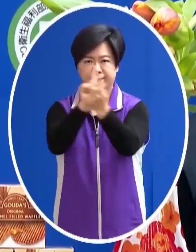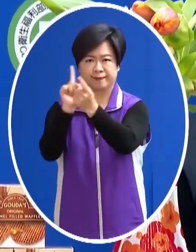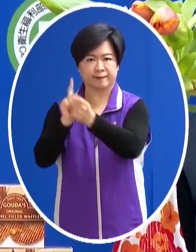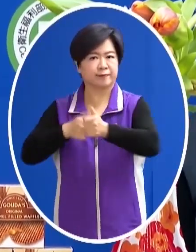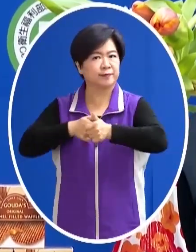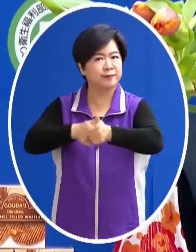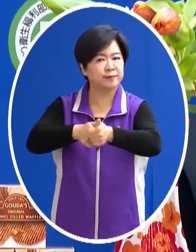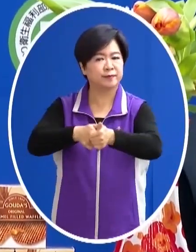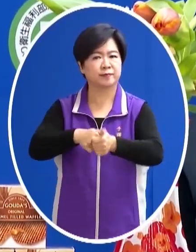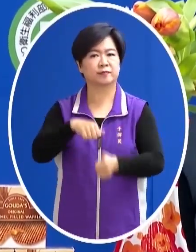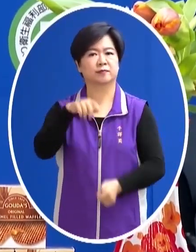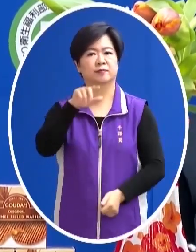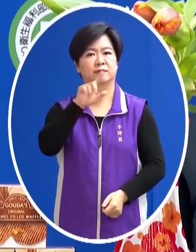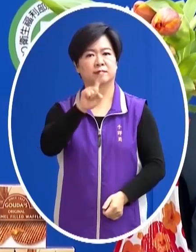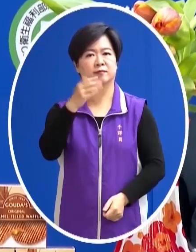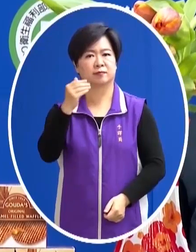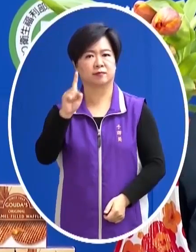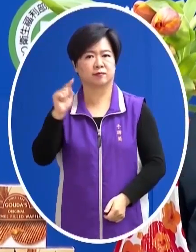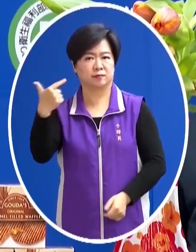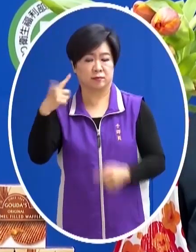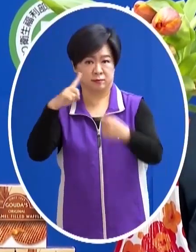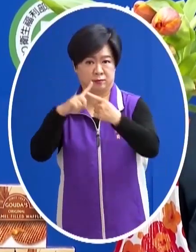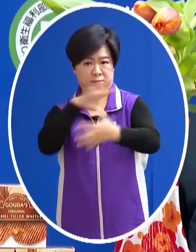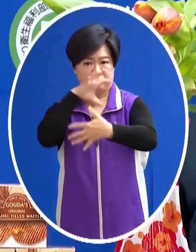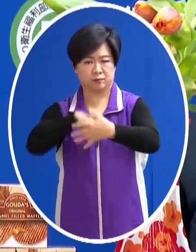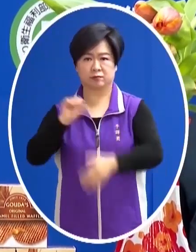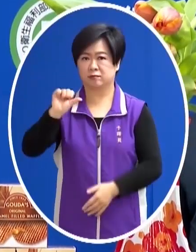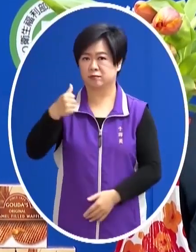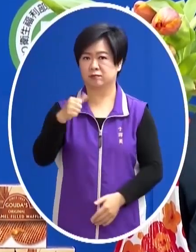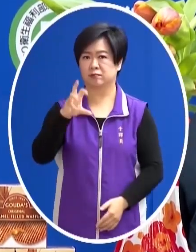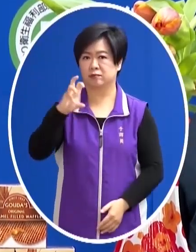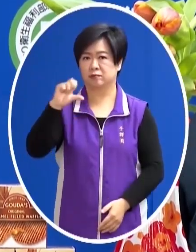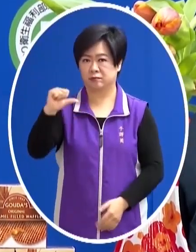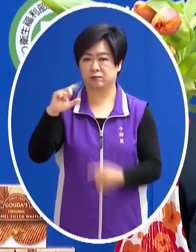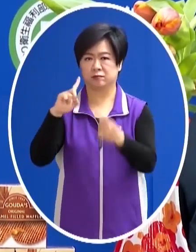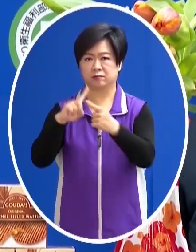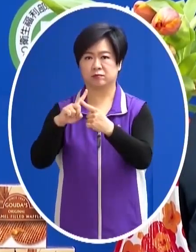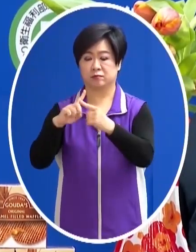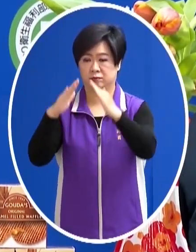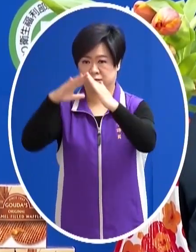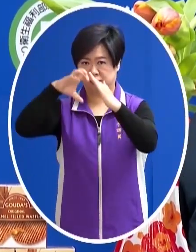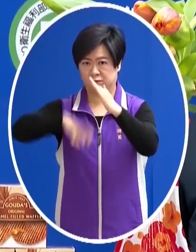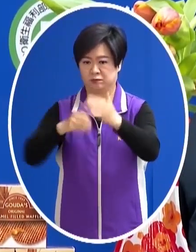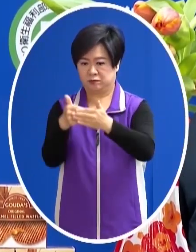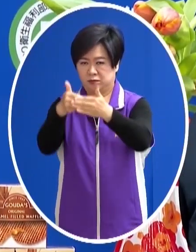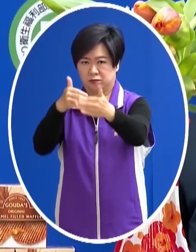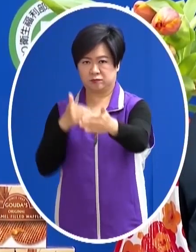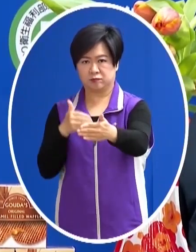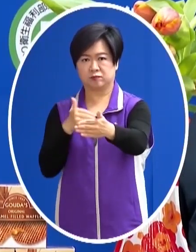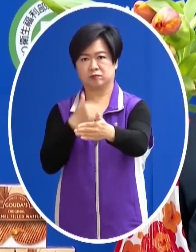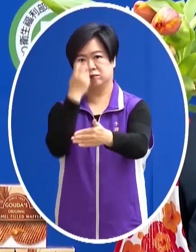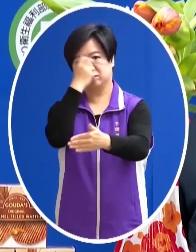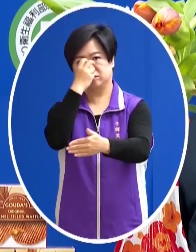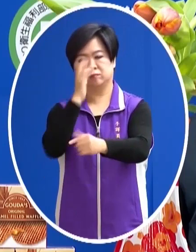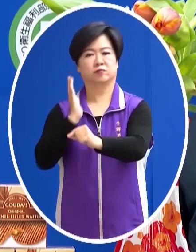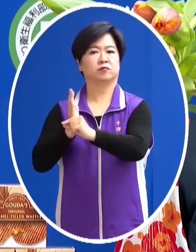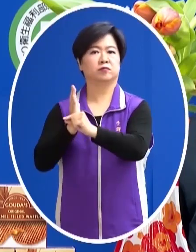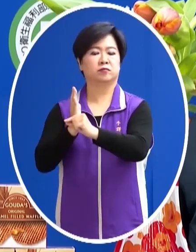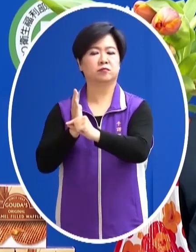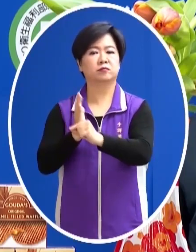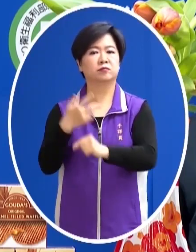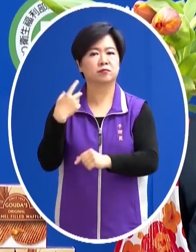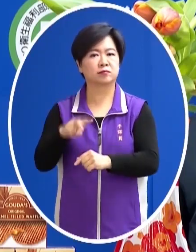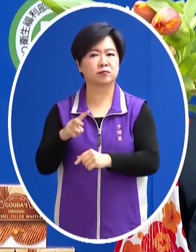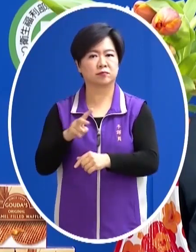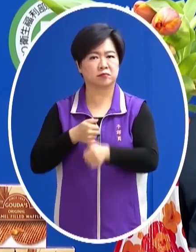共1916人，其中585人为居家隔离的对象，那中间